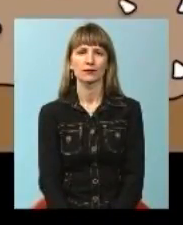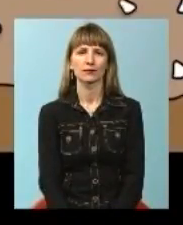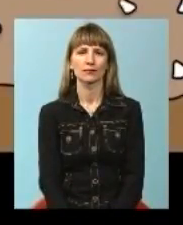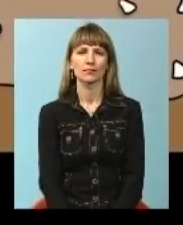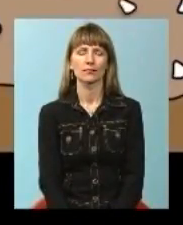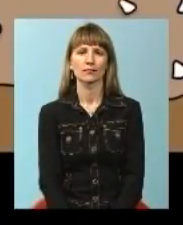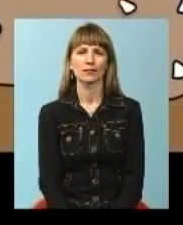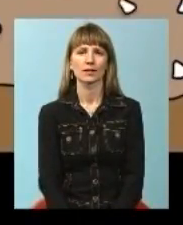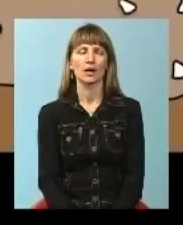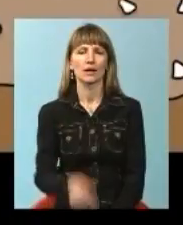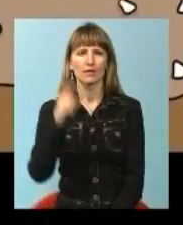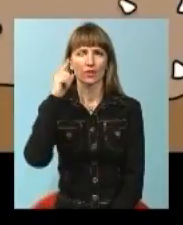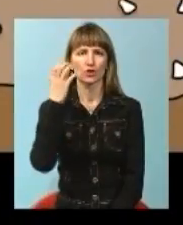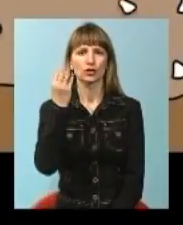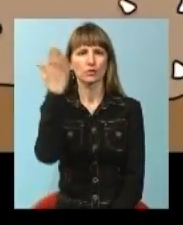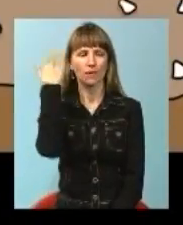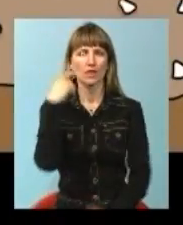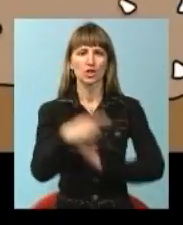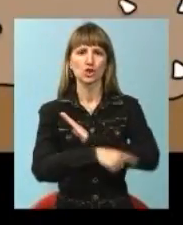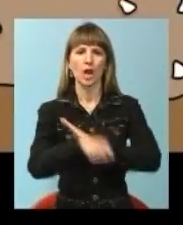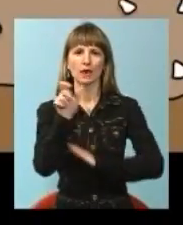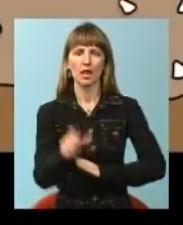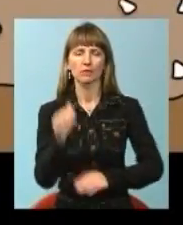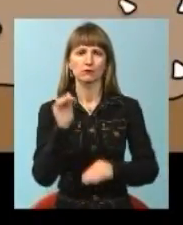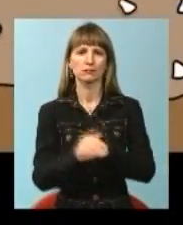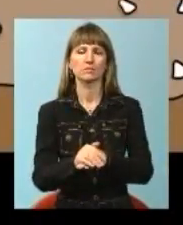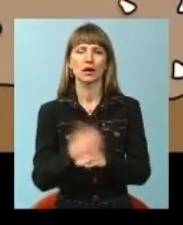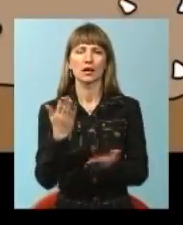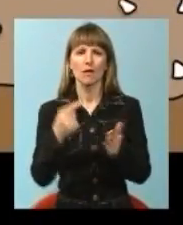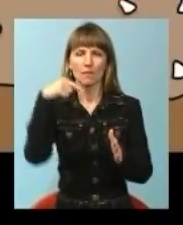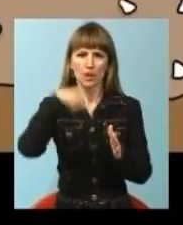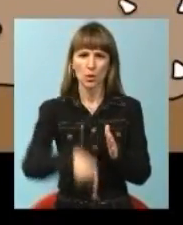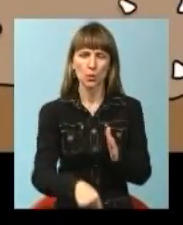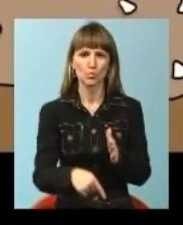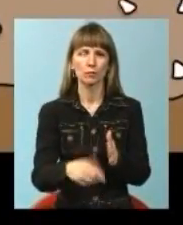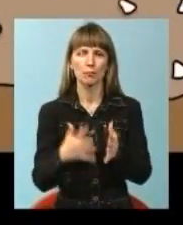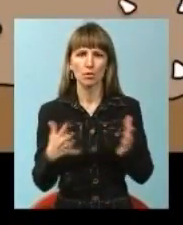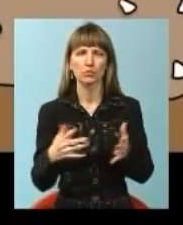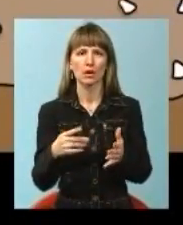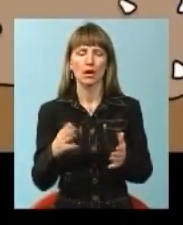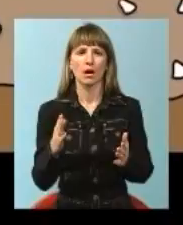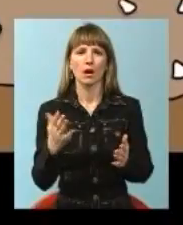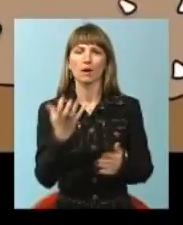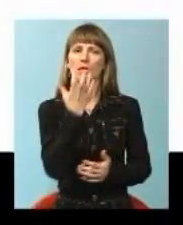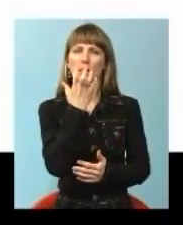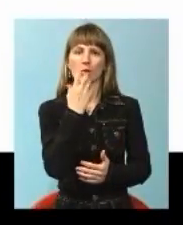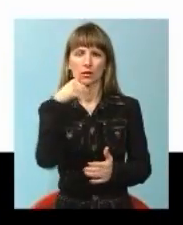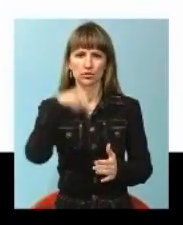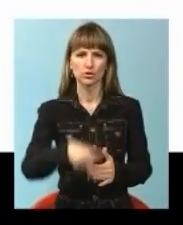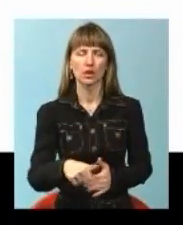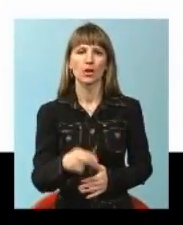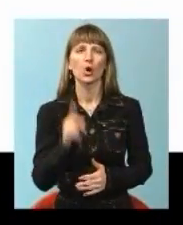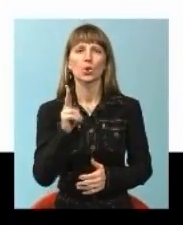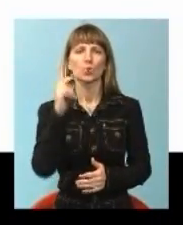Ще середньовічні шахтарі помітили, що чим далі вони заглиблюються в землю у штольні, тим повітря ставало теплішим. Хто знає, що